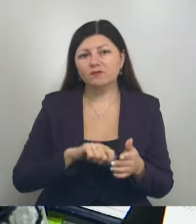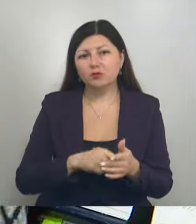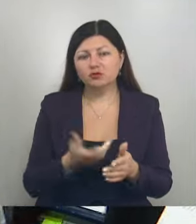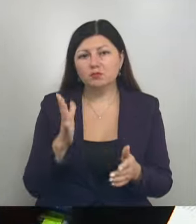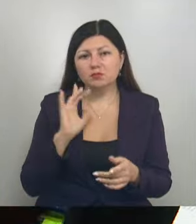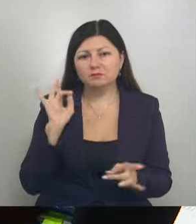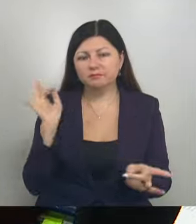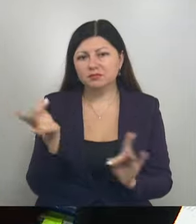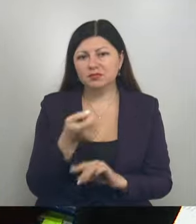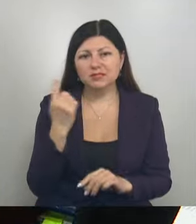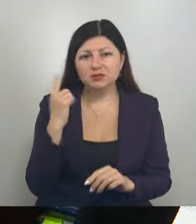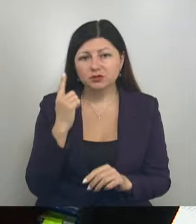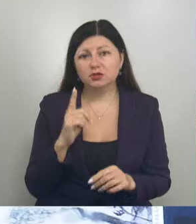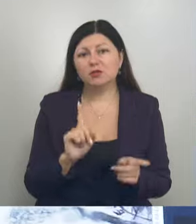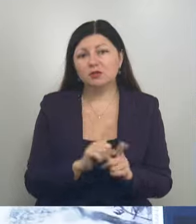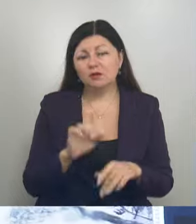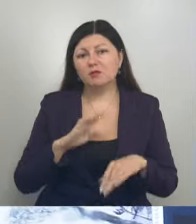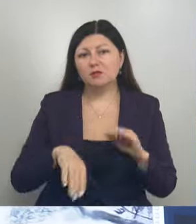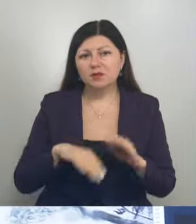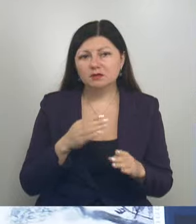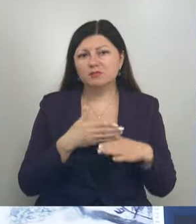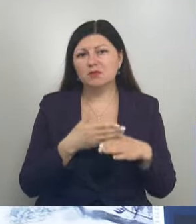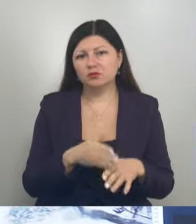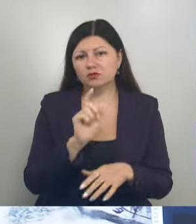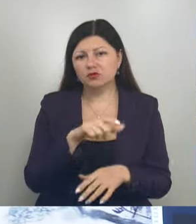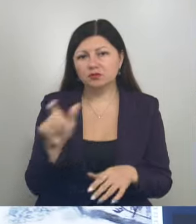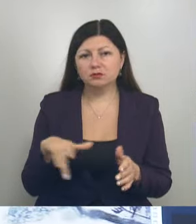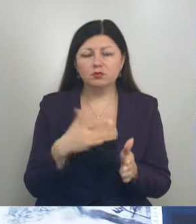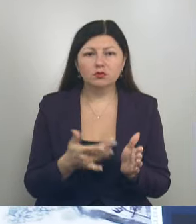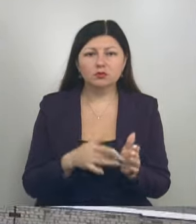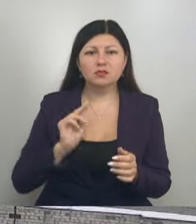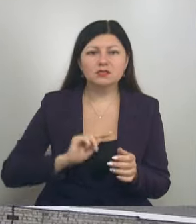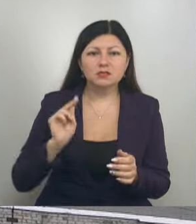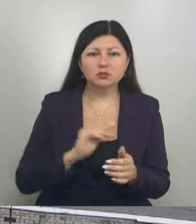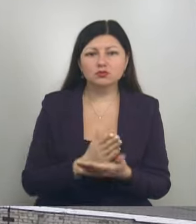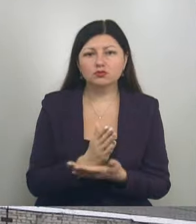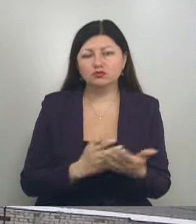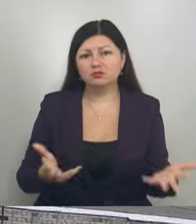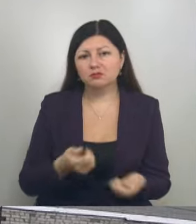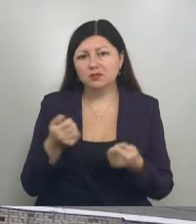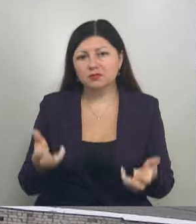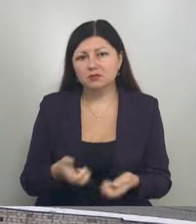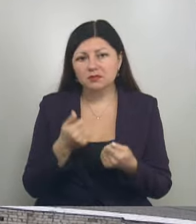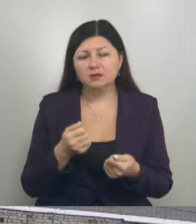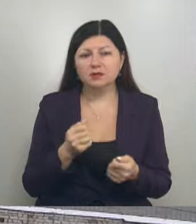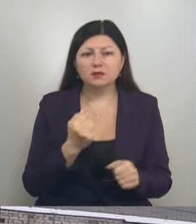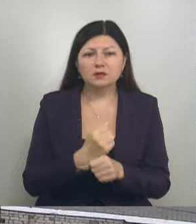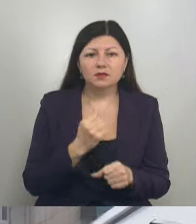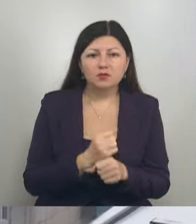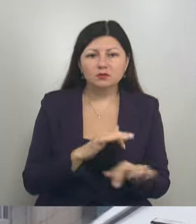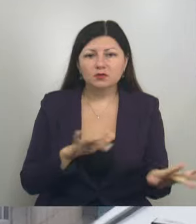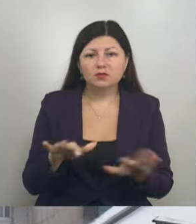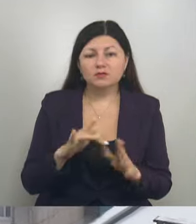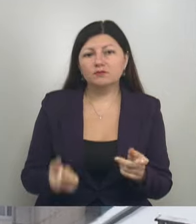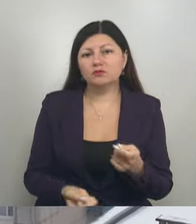было слышно. Кроме того, такая практика призвана помочь жителям города и сотрудникам служб спасения отработать действия в случае